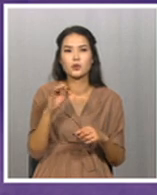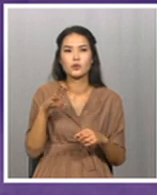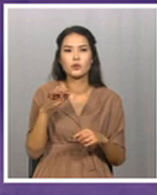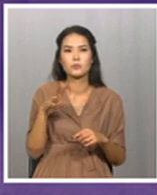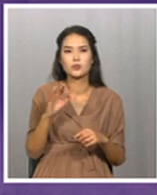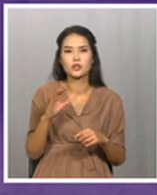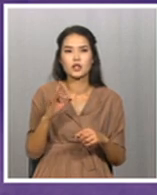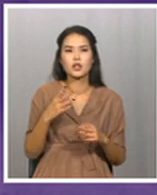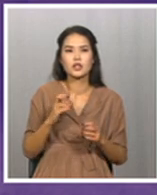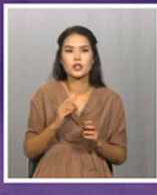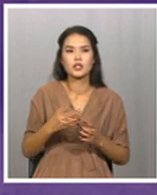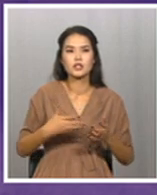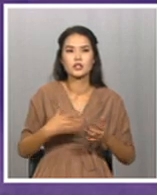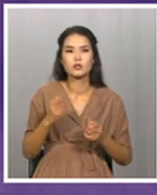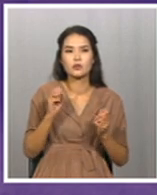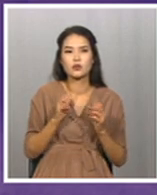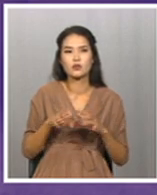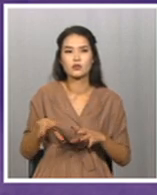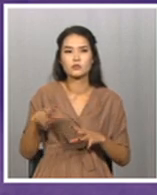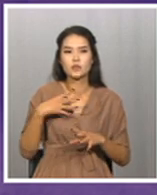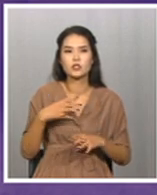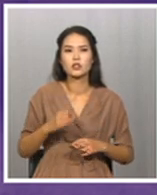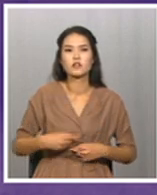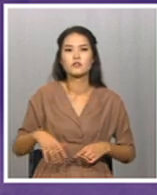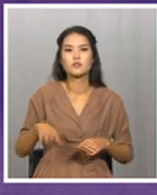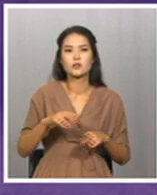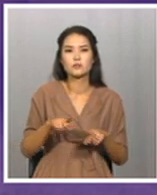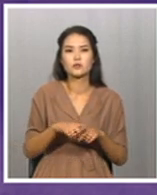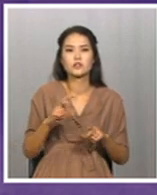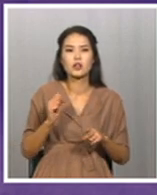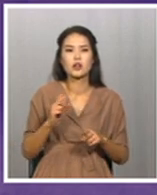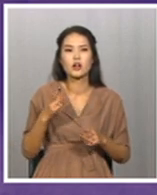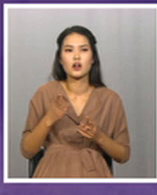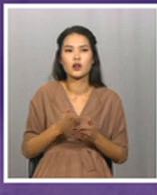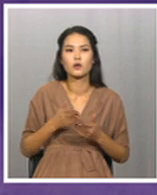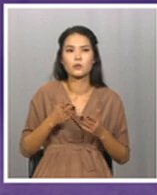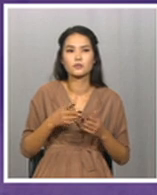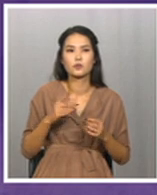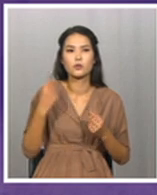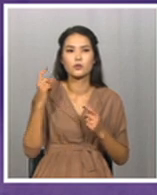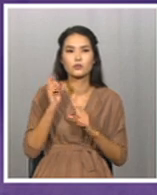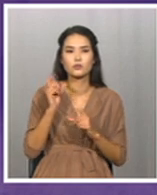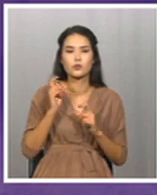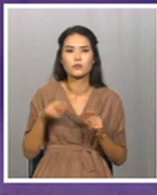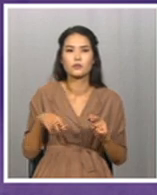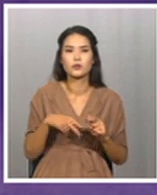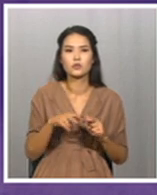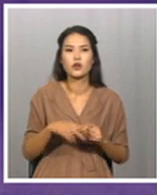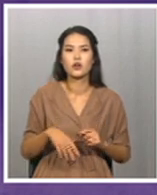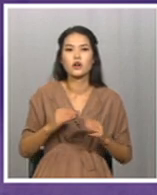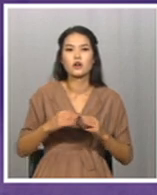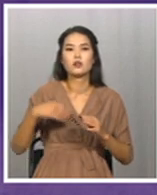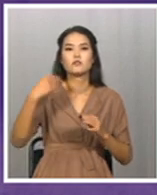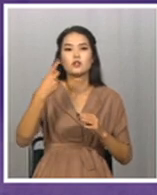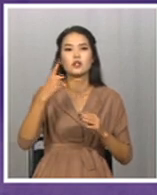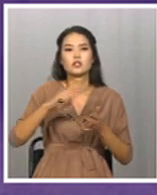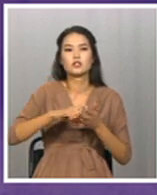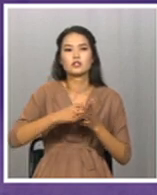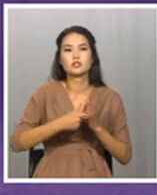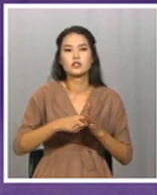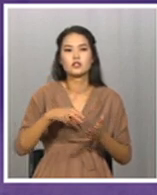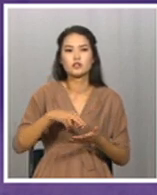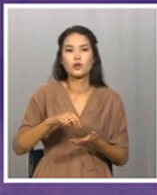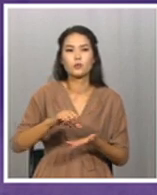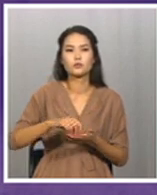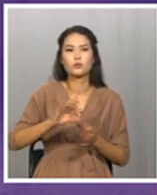иллюминаторы, еле-еле ее освещали. Да и вся она была похожа на кают-компанию грузового парохода. Вдоль одной стены